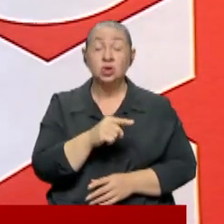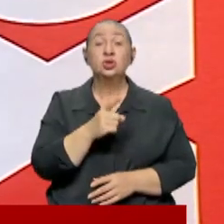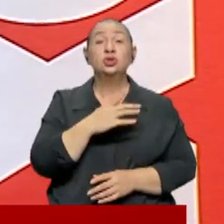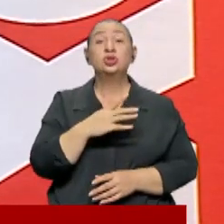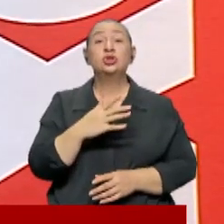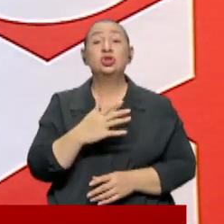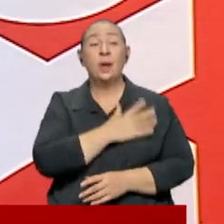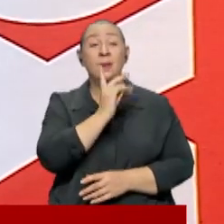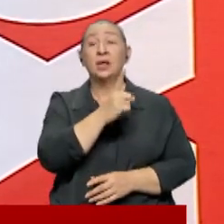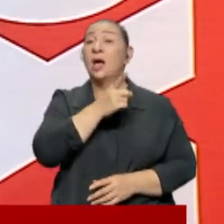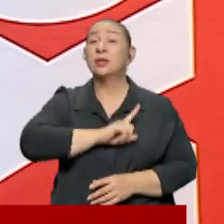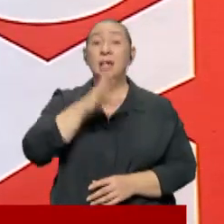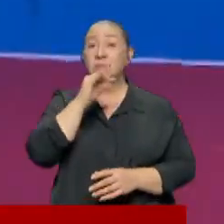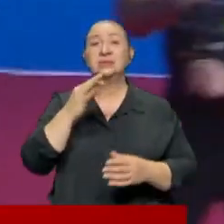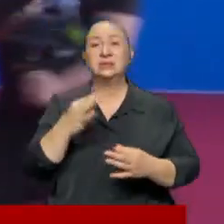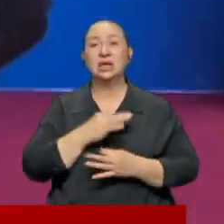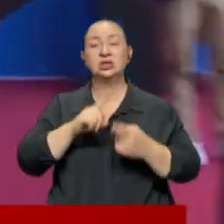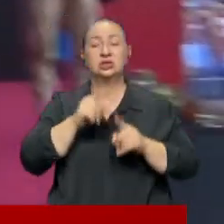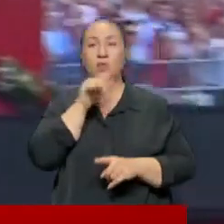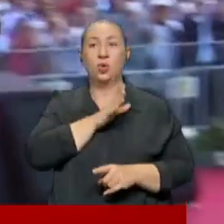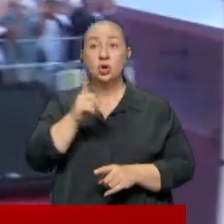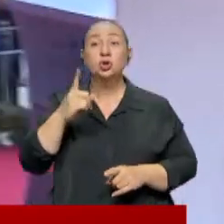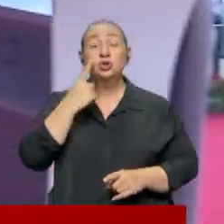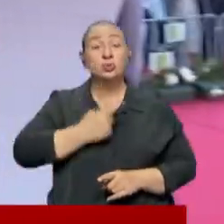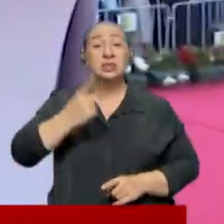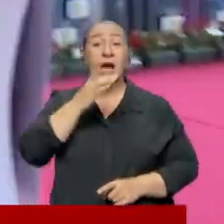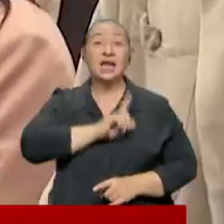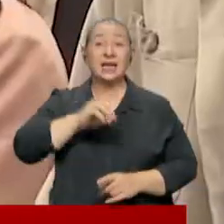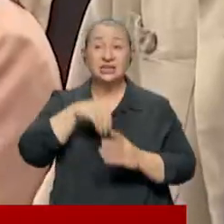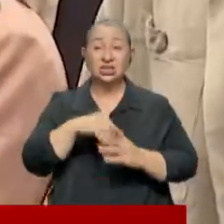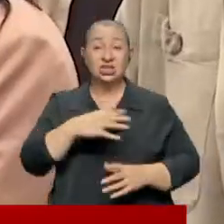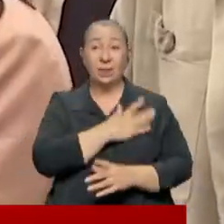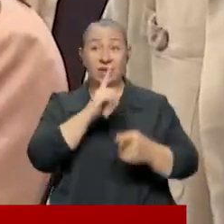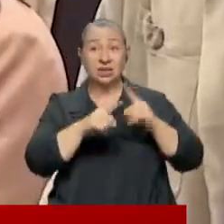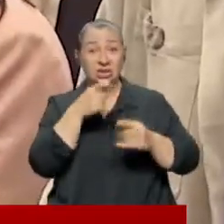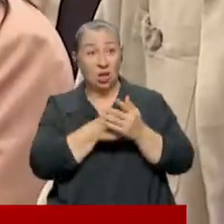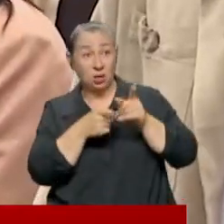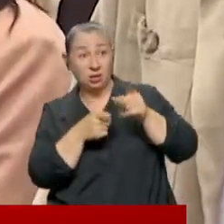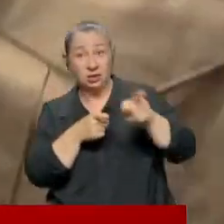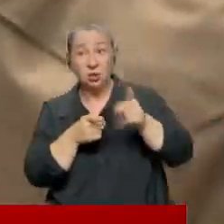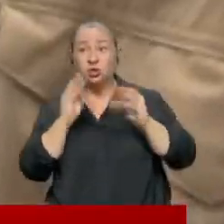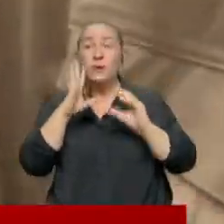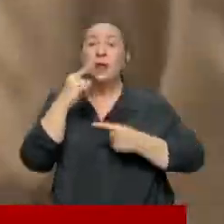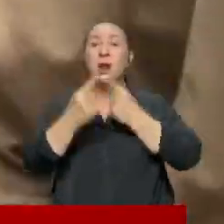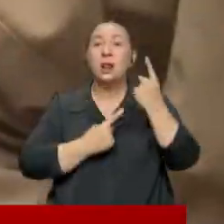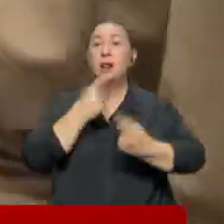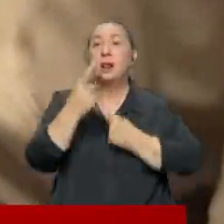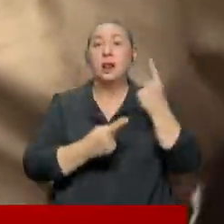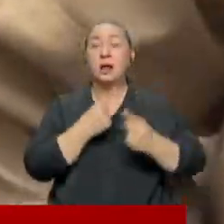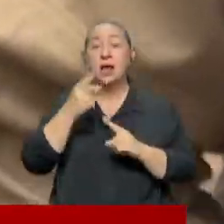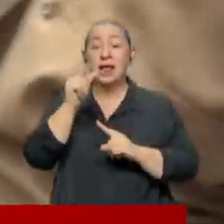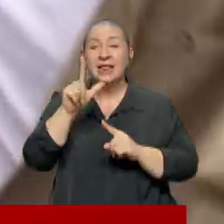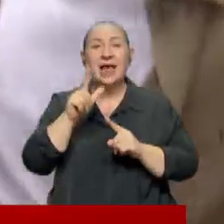Cumhuriyet Halk Partisi'nin adayı da Sayın Kılıçdaroğlu'dur. Cumhurbaşkanı adaylığı için CHP içinde Kılıçdaroğlu'nun ismi artık çok sık dillendiriliyor.